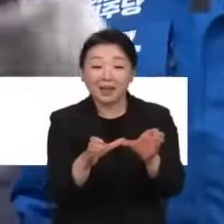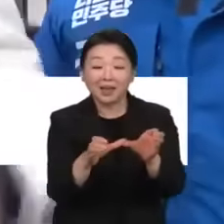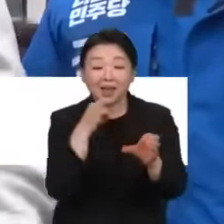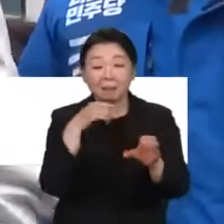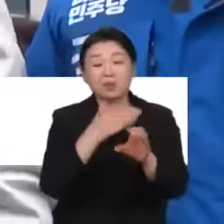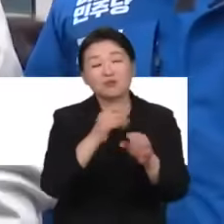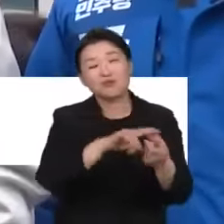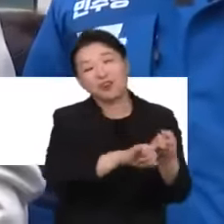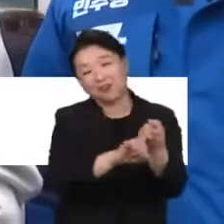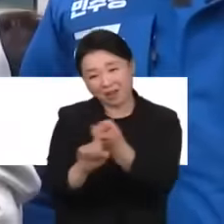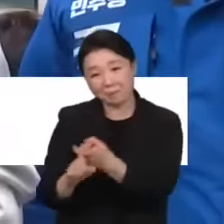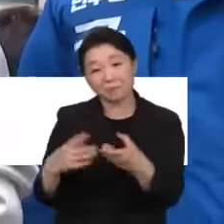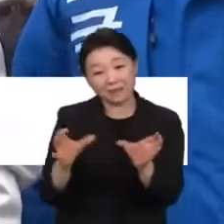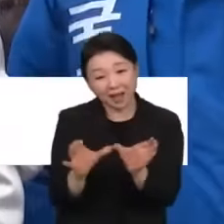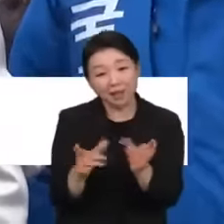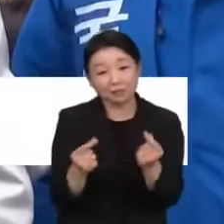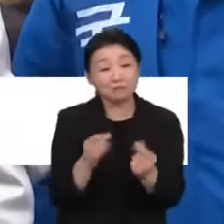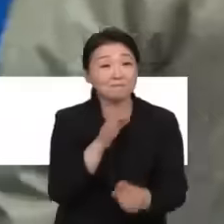민주연합이다.